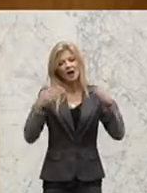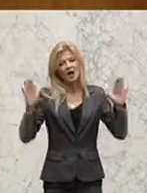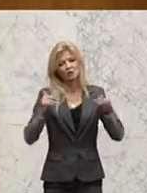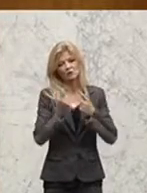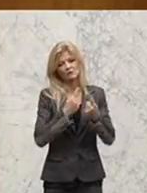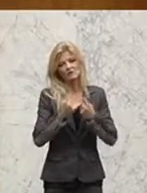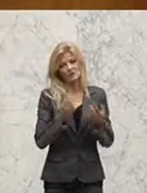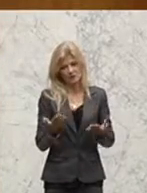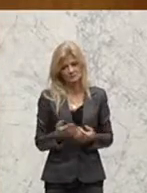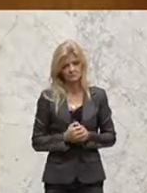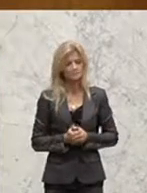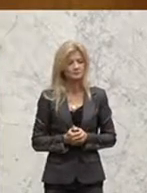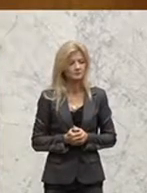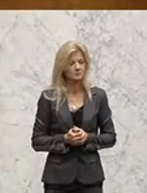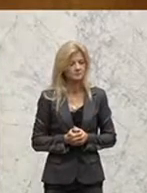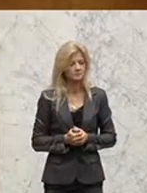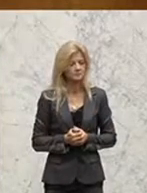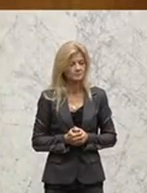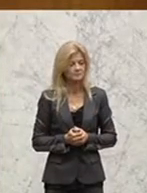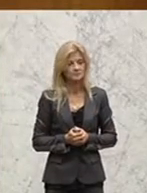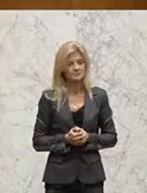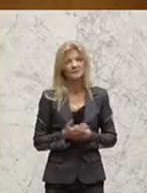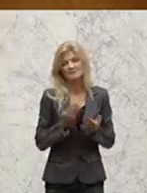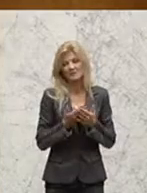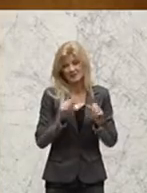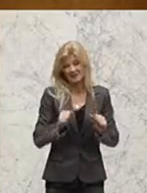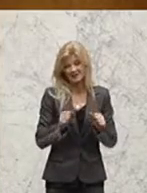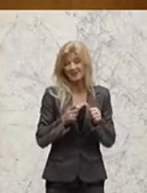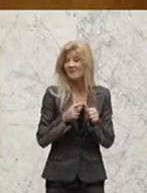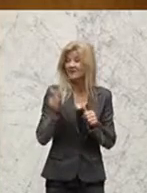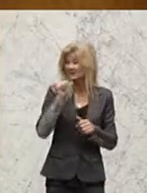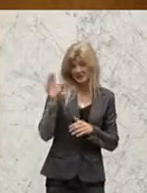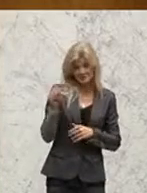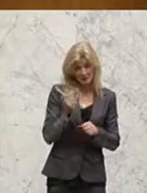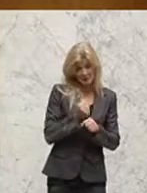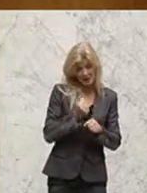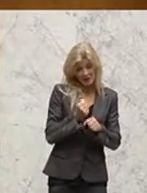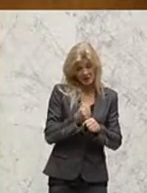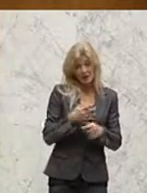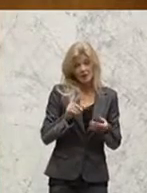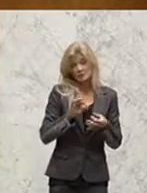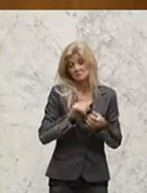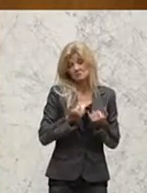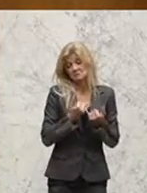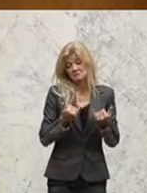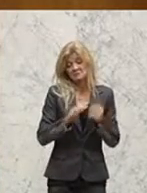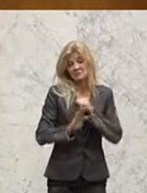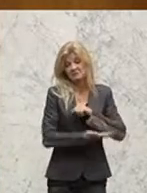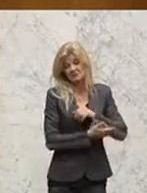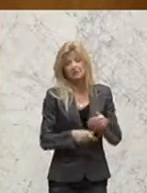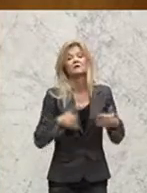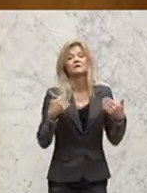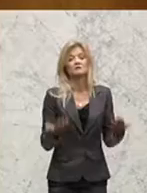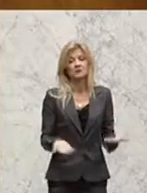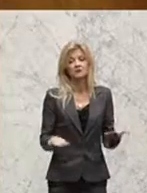Aufnahmeverfahrens abwickeln zu können. Wird die Mitwirkungsverpflichtung missachtet und deshalb ein Verfahrensschritt verzögert,